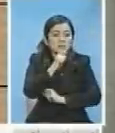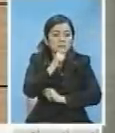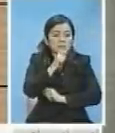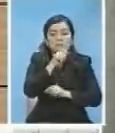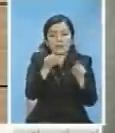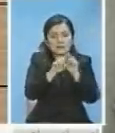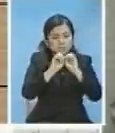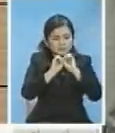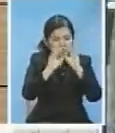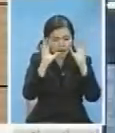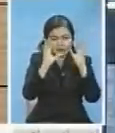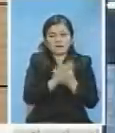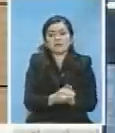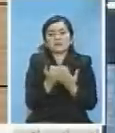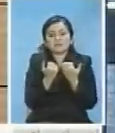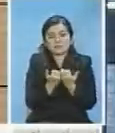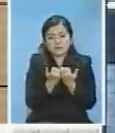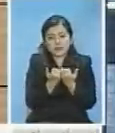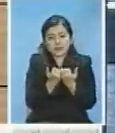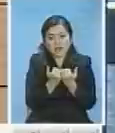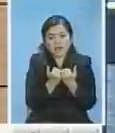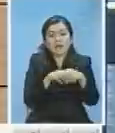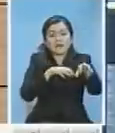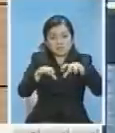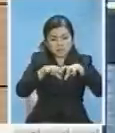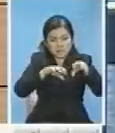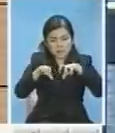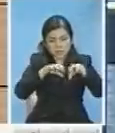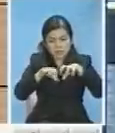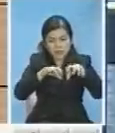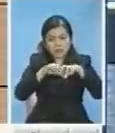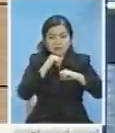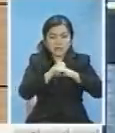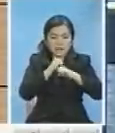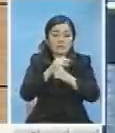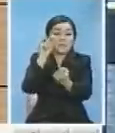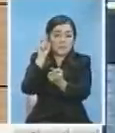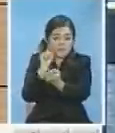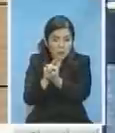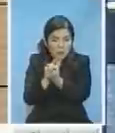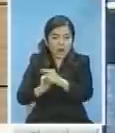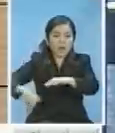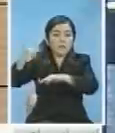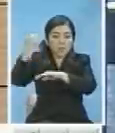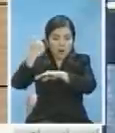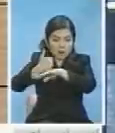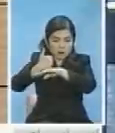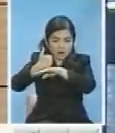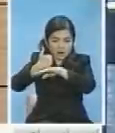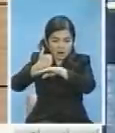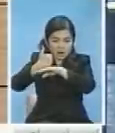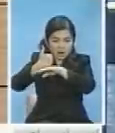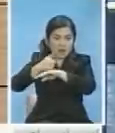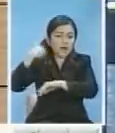ครับว่าได้ไปดำเนินการจัดการให้ได้มีการพบปะกับผู้นำระดับสูง